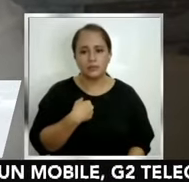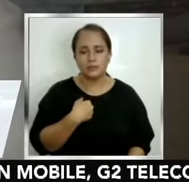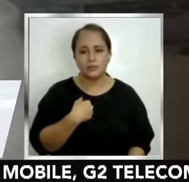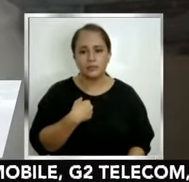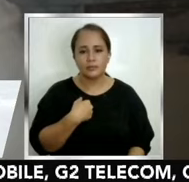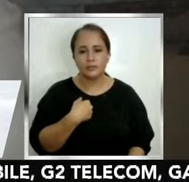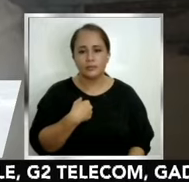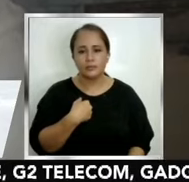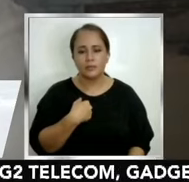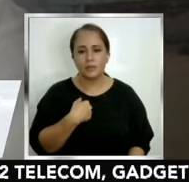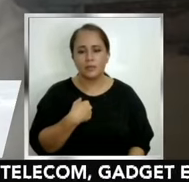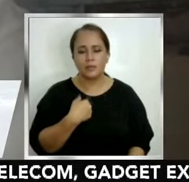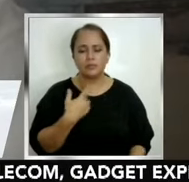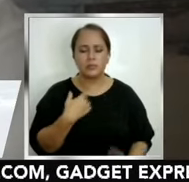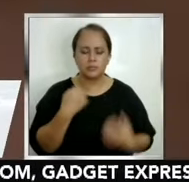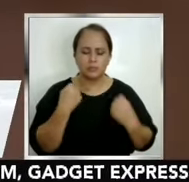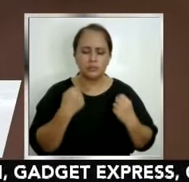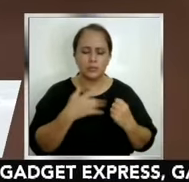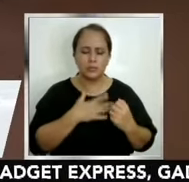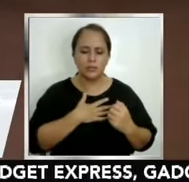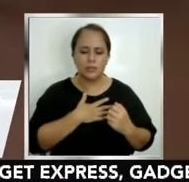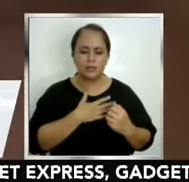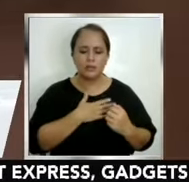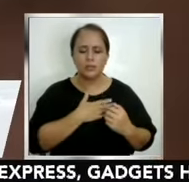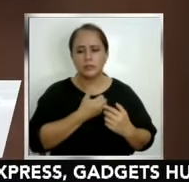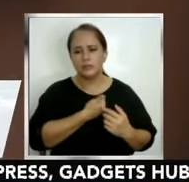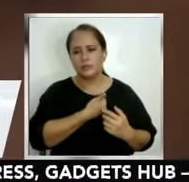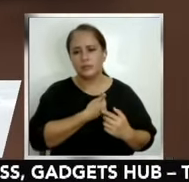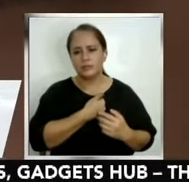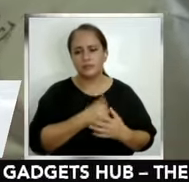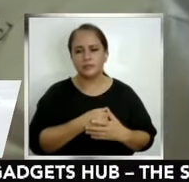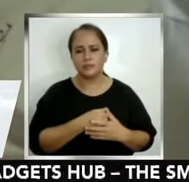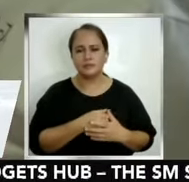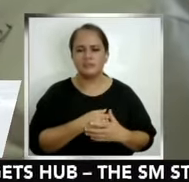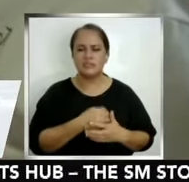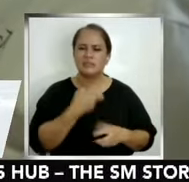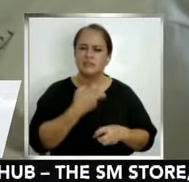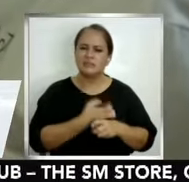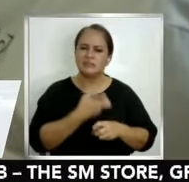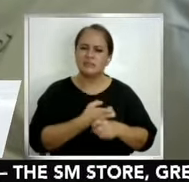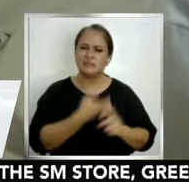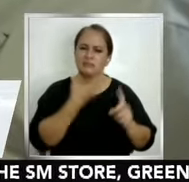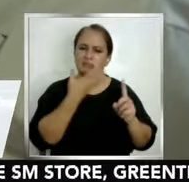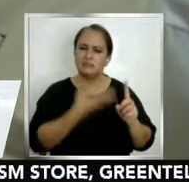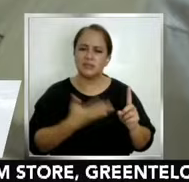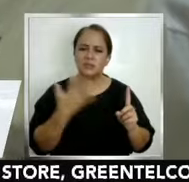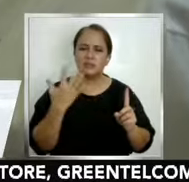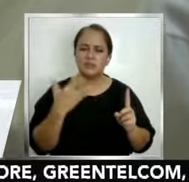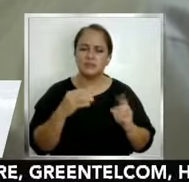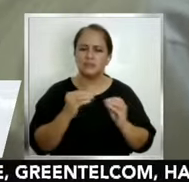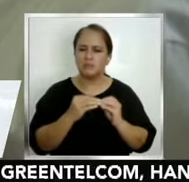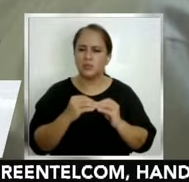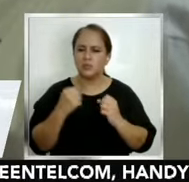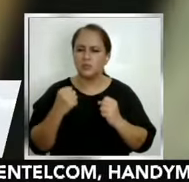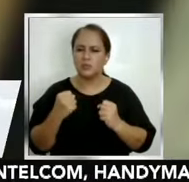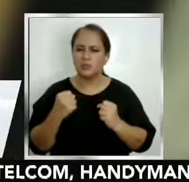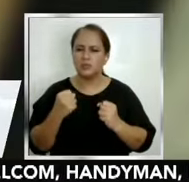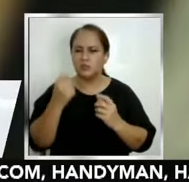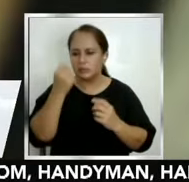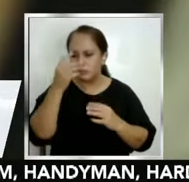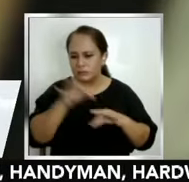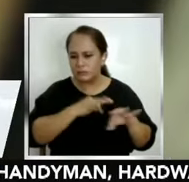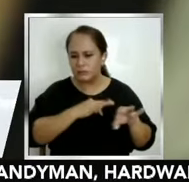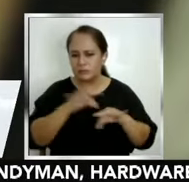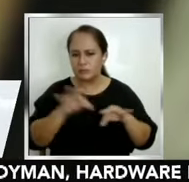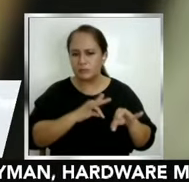tinatatagan ko na lang po talaga yung loob ko. Mahirap na para kay Rosette pero mas mahirap ang ipaunawa ang nangyari sa